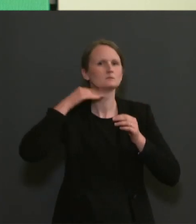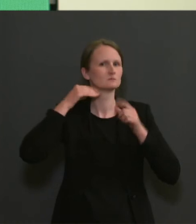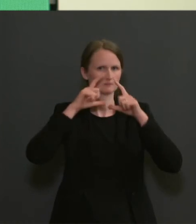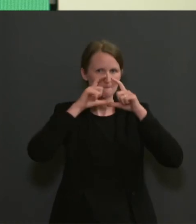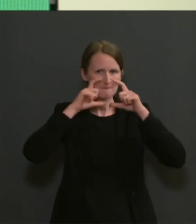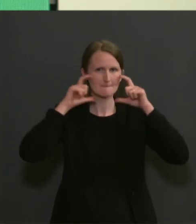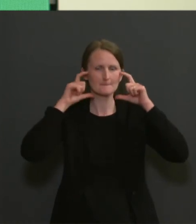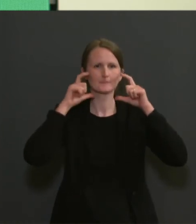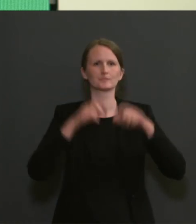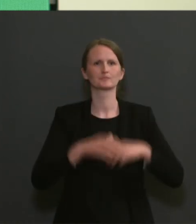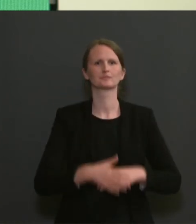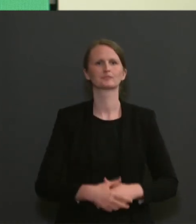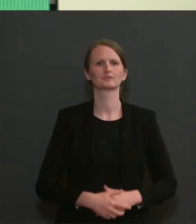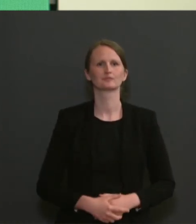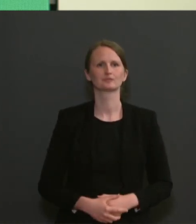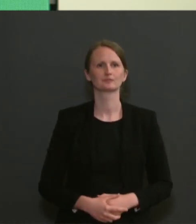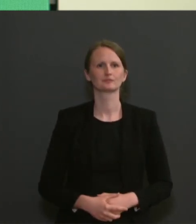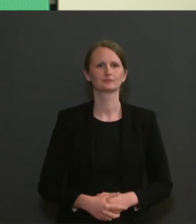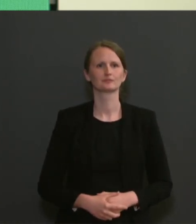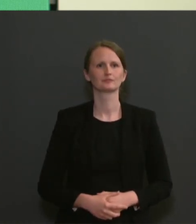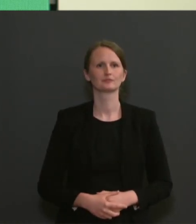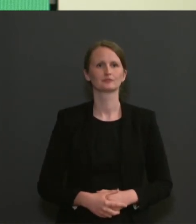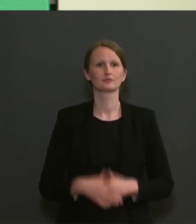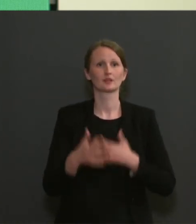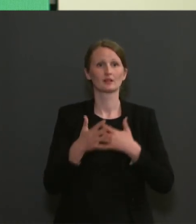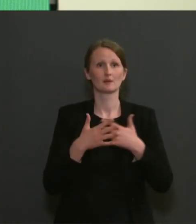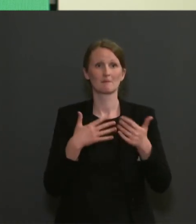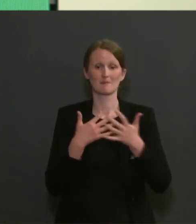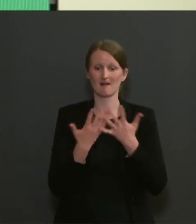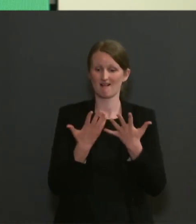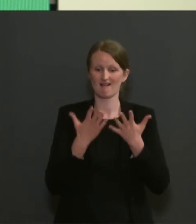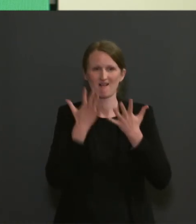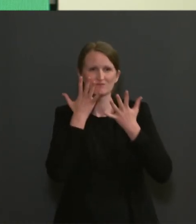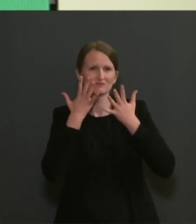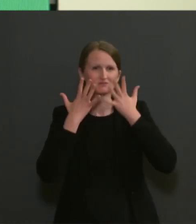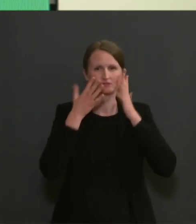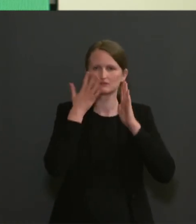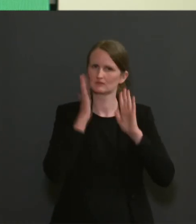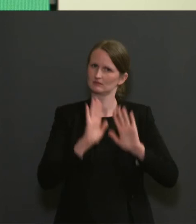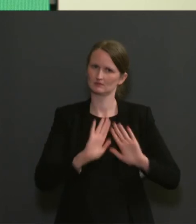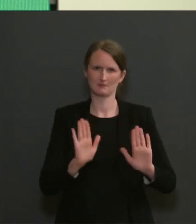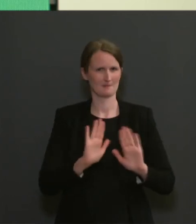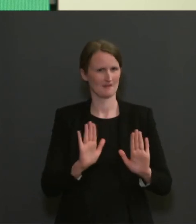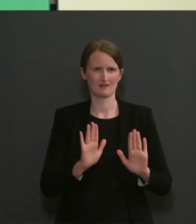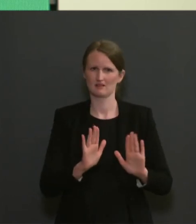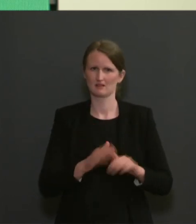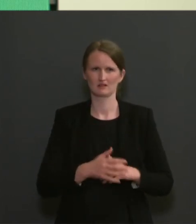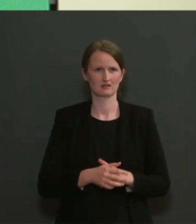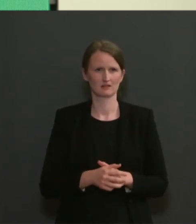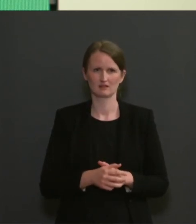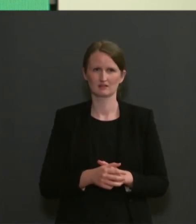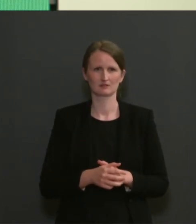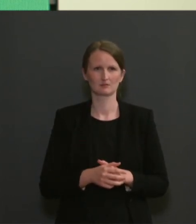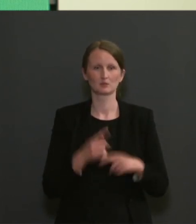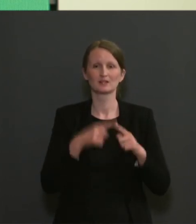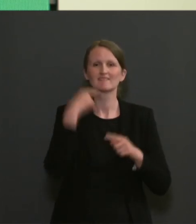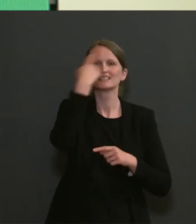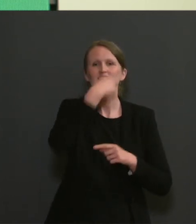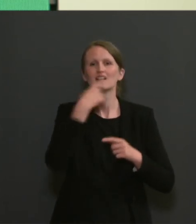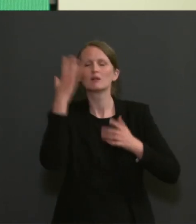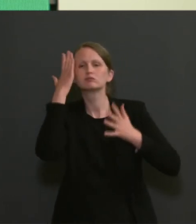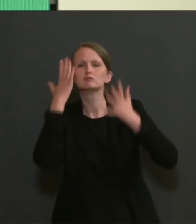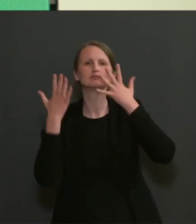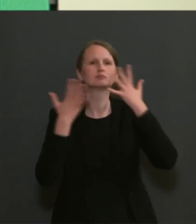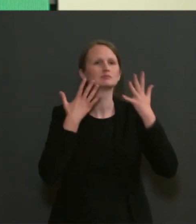Évitez donc de le manipuler à pleine main, comme évitez de toucher votre visage. Nous avons tous cette tendance, inconsciemment, de